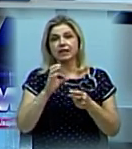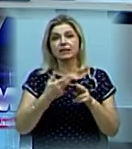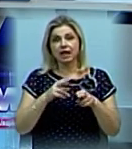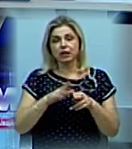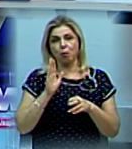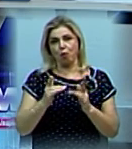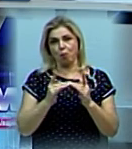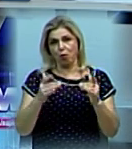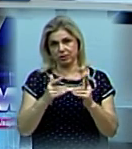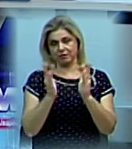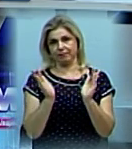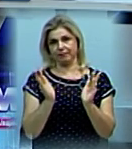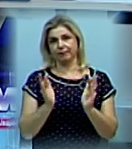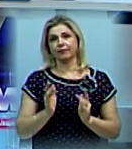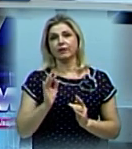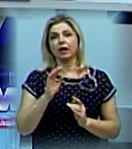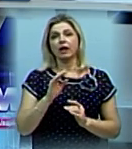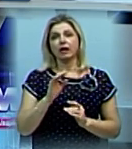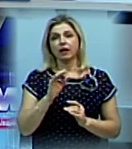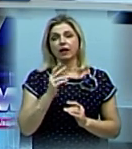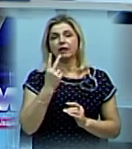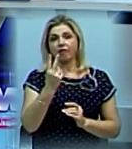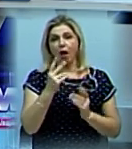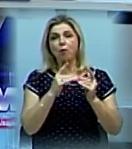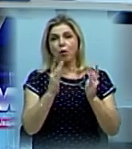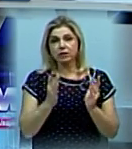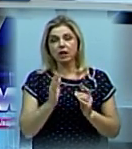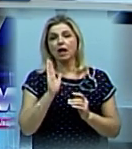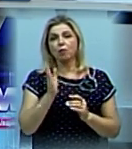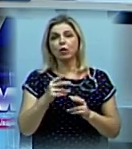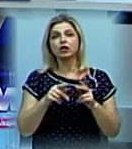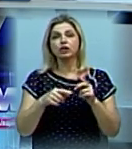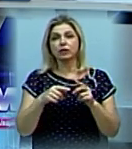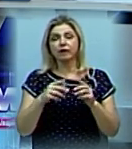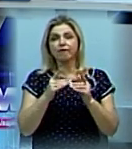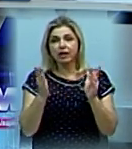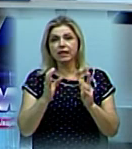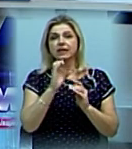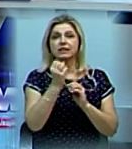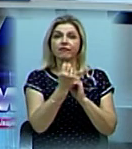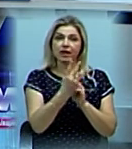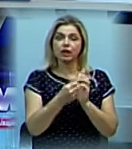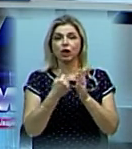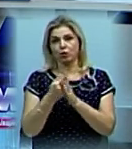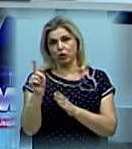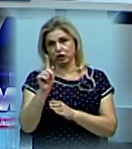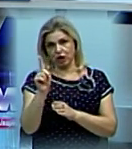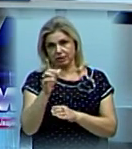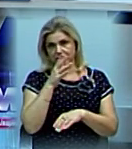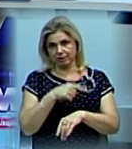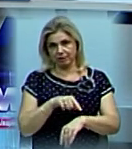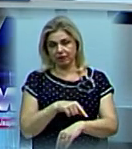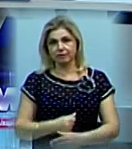відбудеться розведення миколаївських мостів Південнобузьким і Інгульського. Планується, що розведення мостів пройде з 12 до 13